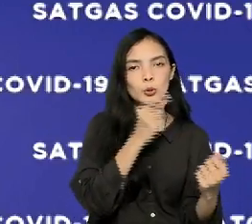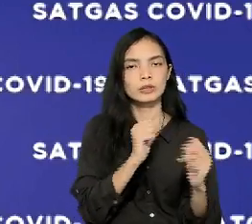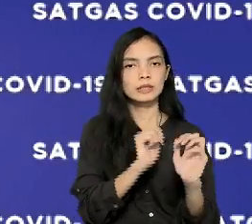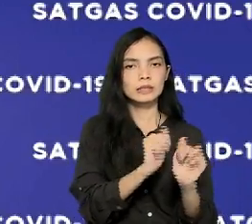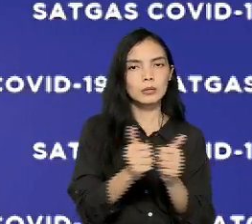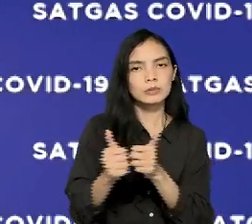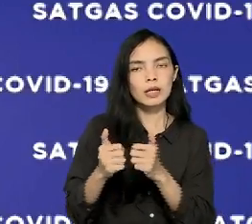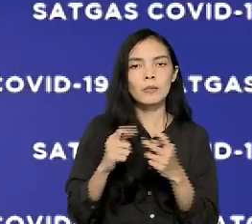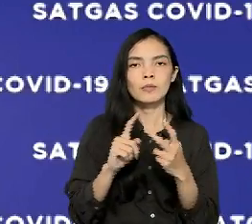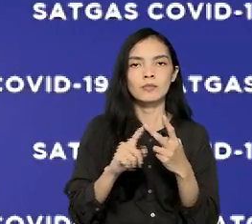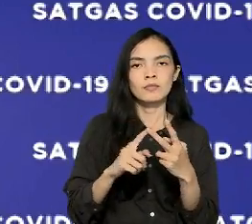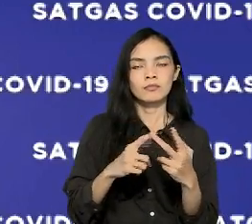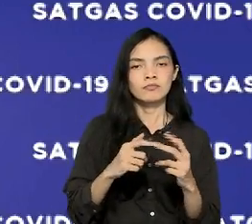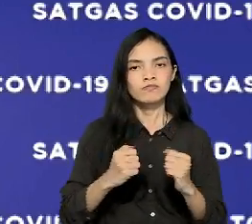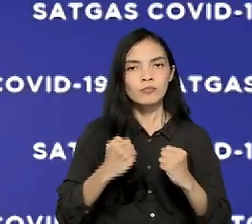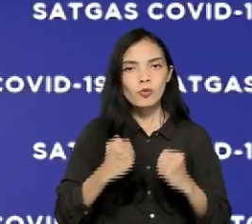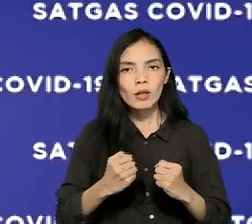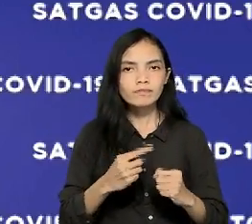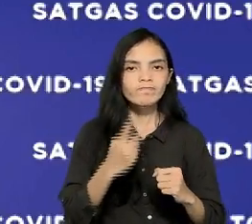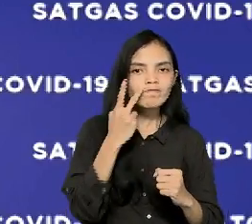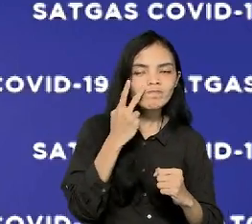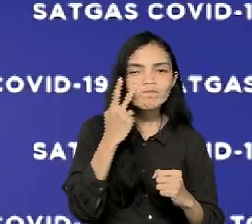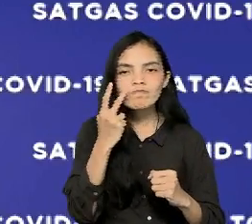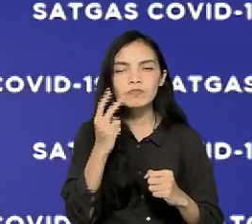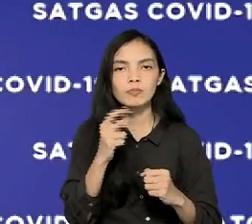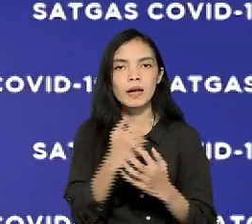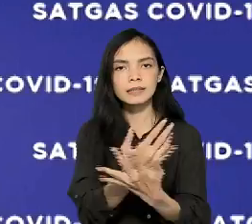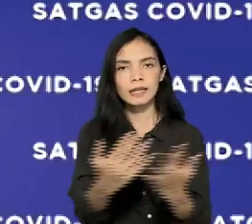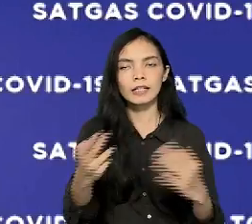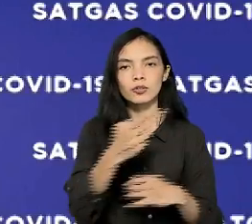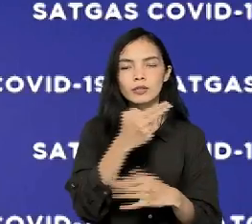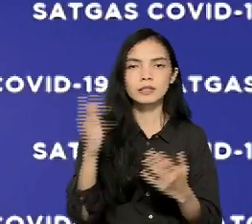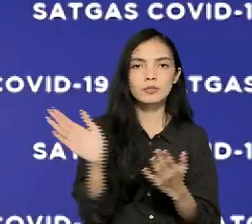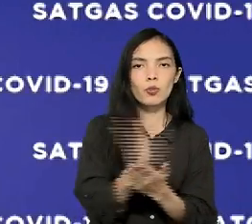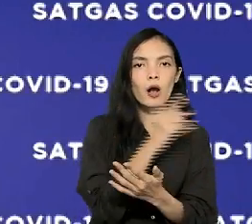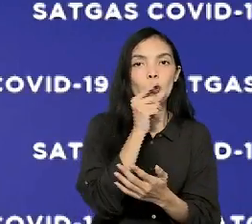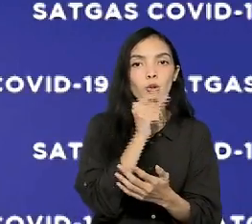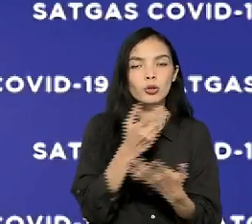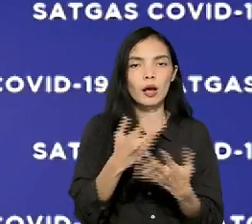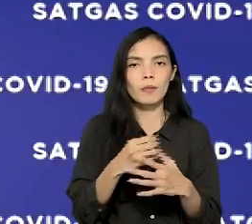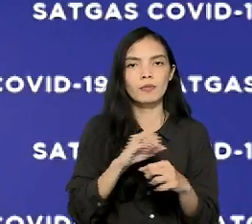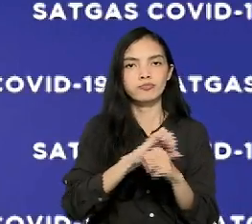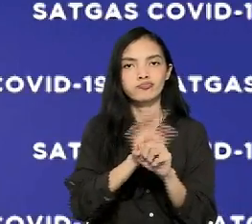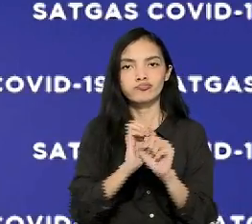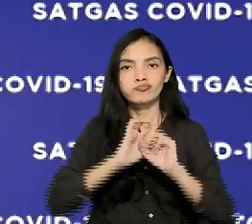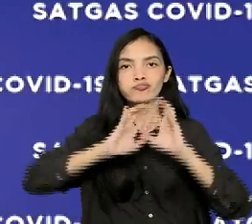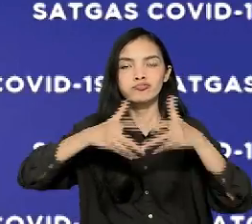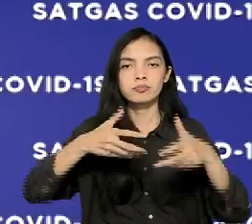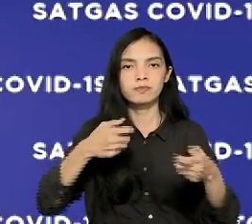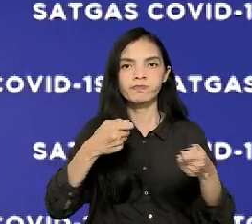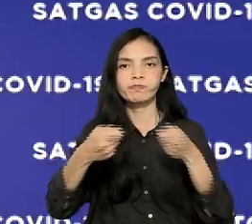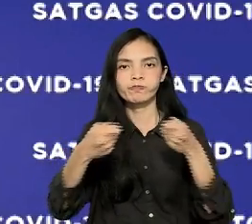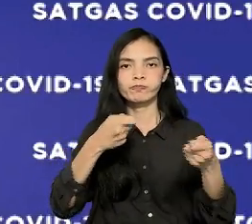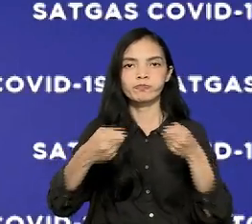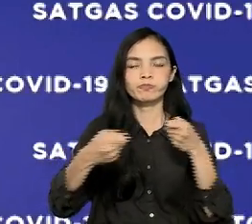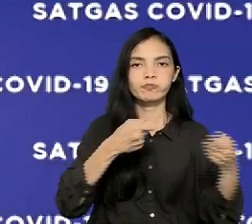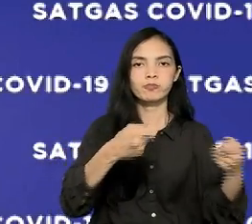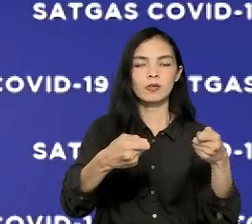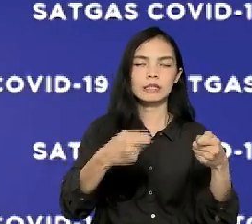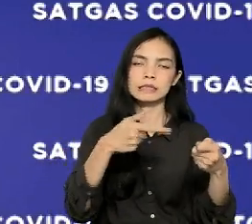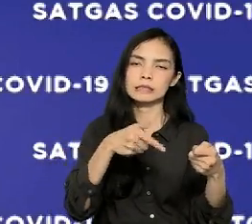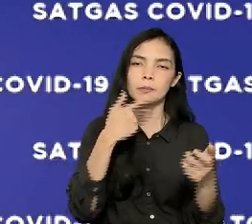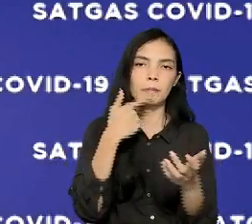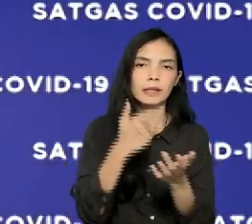dan resiliensi seluruh lapisan masyarakat Indonesia dalam penanganan pandemi. Hal inilah yang menjadi